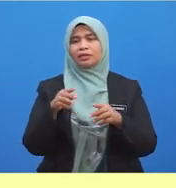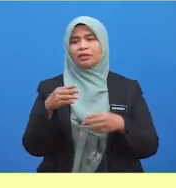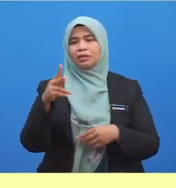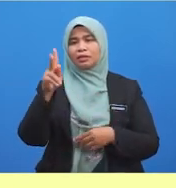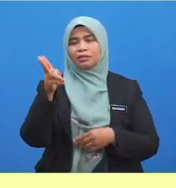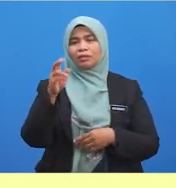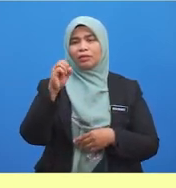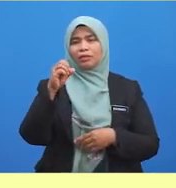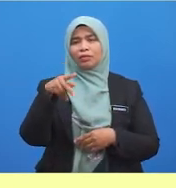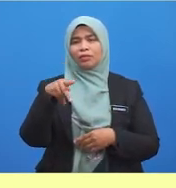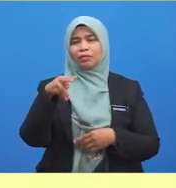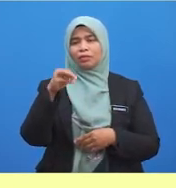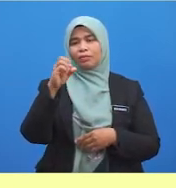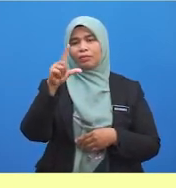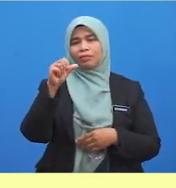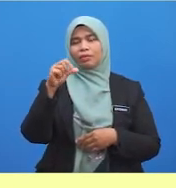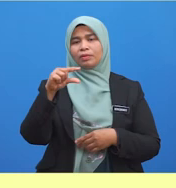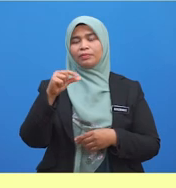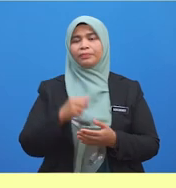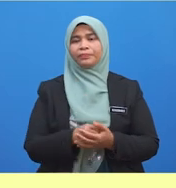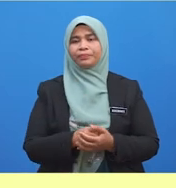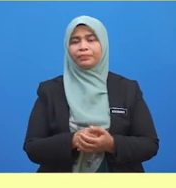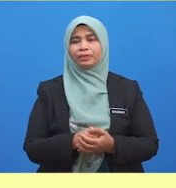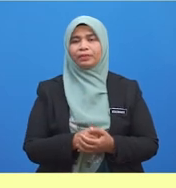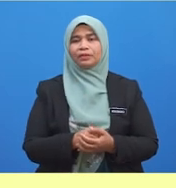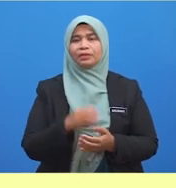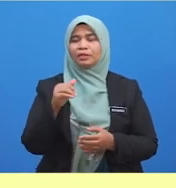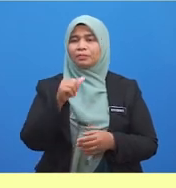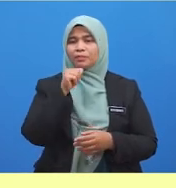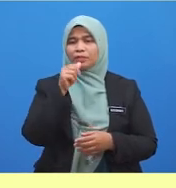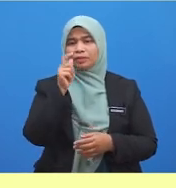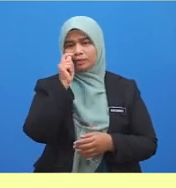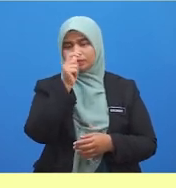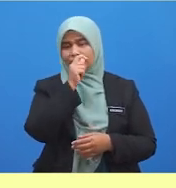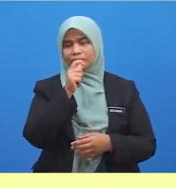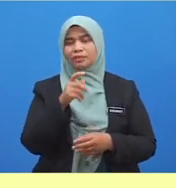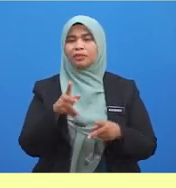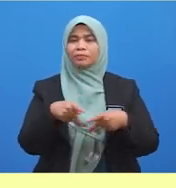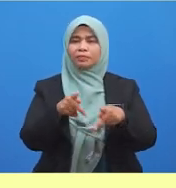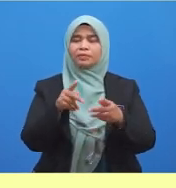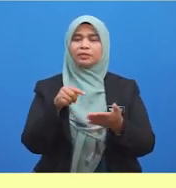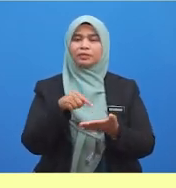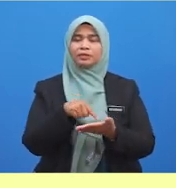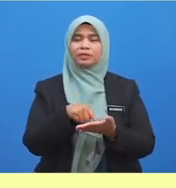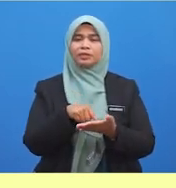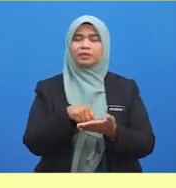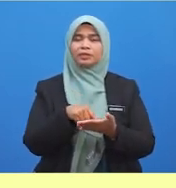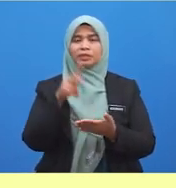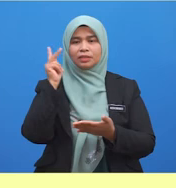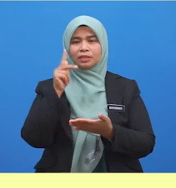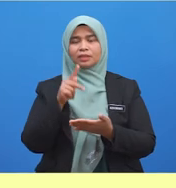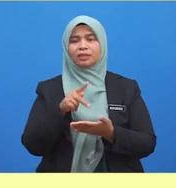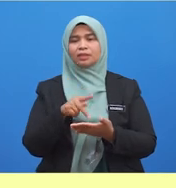tetrad, iaitu antara dua kromatid yang bukan kembar. Proses ini